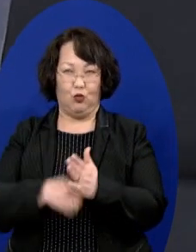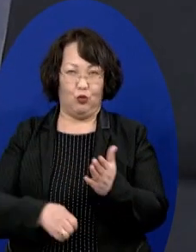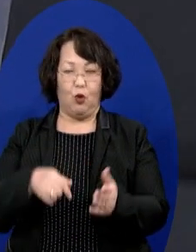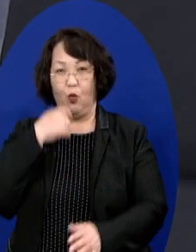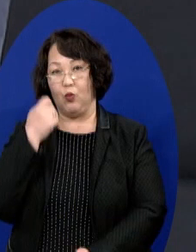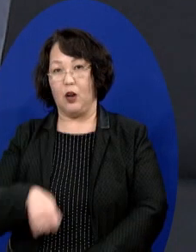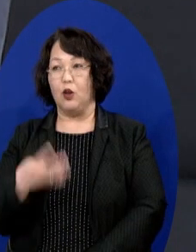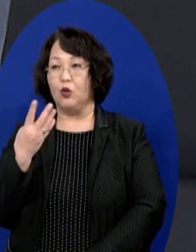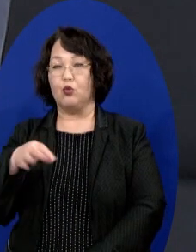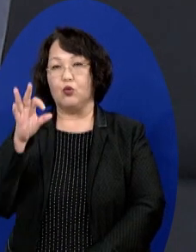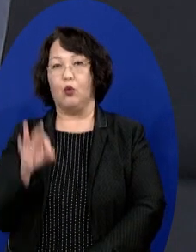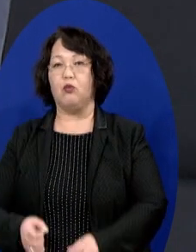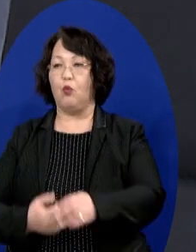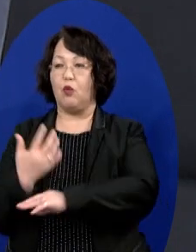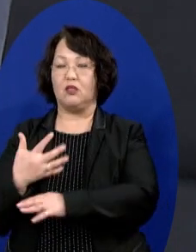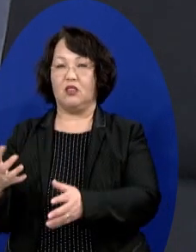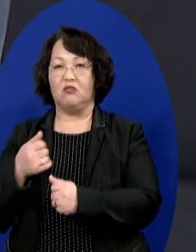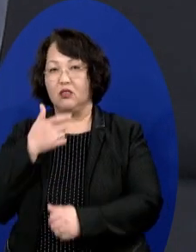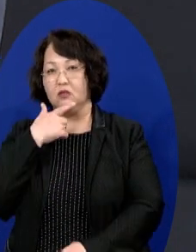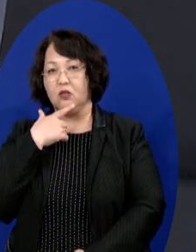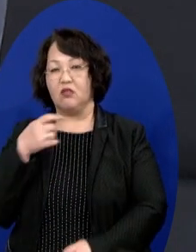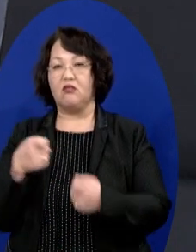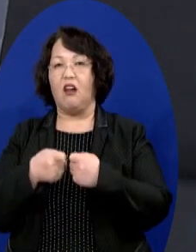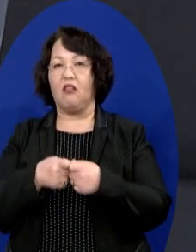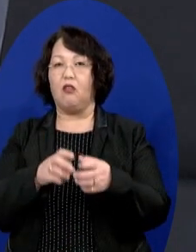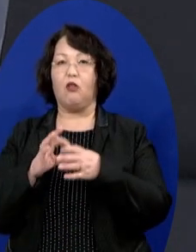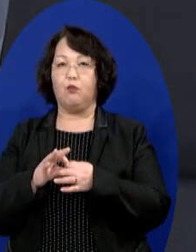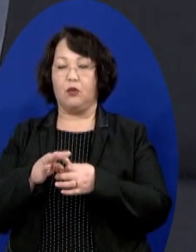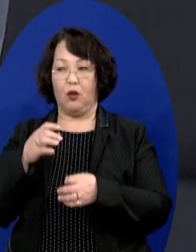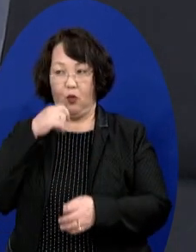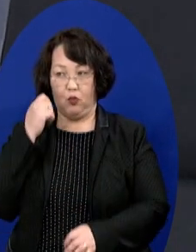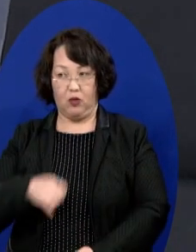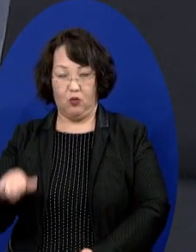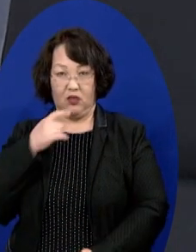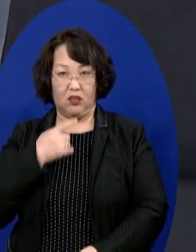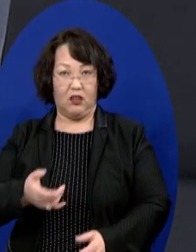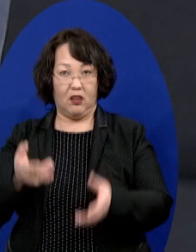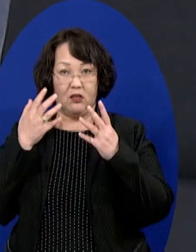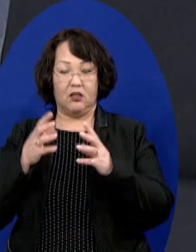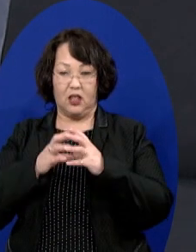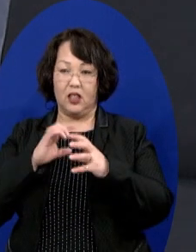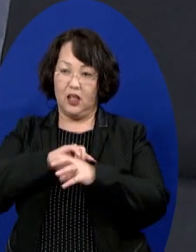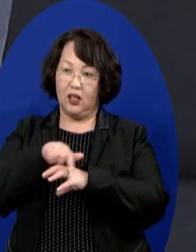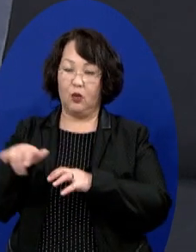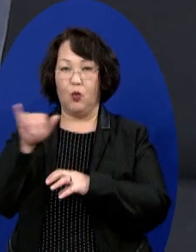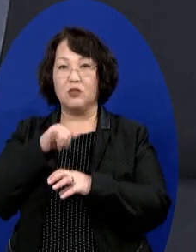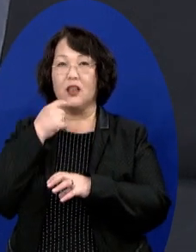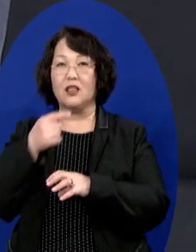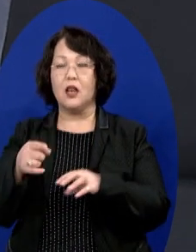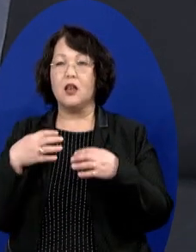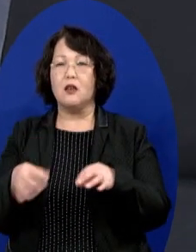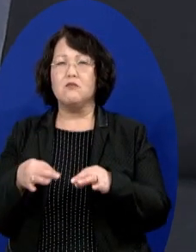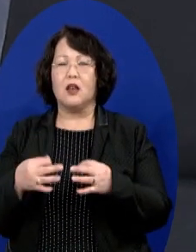бид нэг жил алдахна гэдэг дайнаас шалтгаалаад. Тийм учраас бол улс орнууд юу зөвлөж байна гэхээр эмзэг